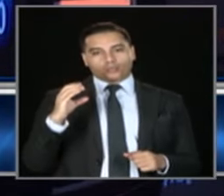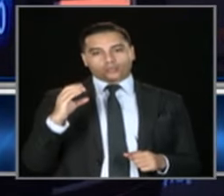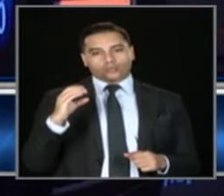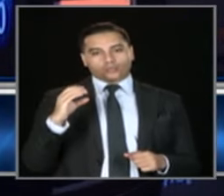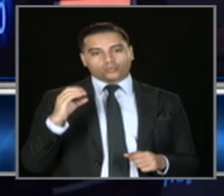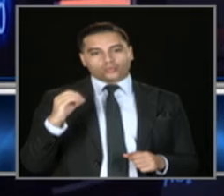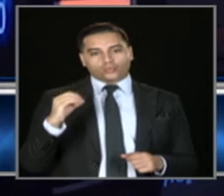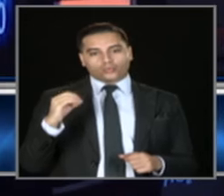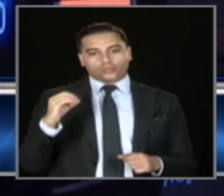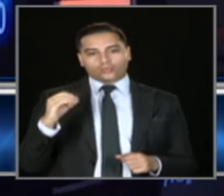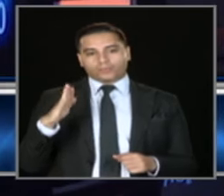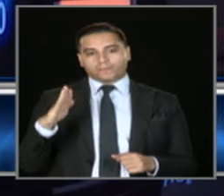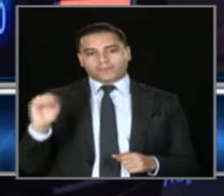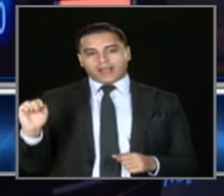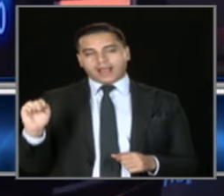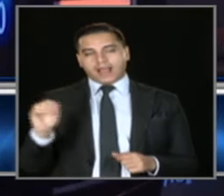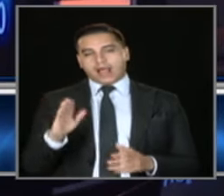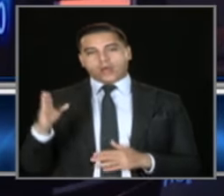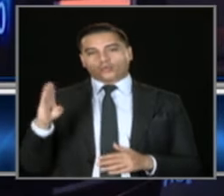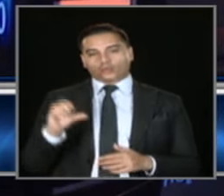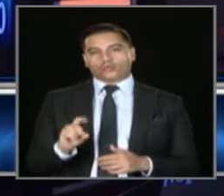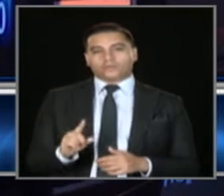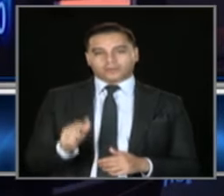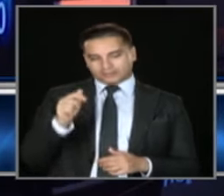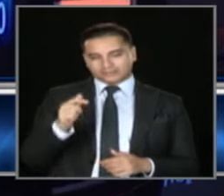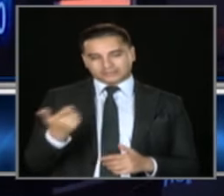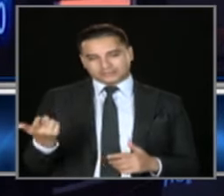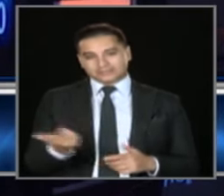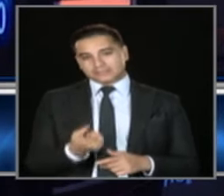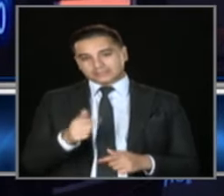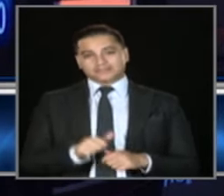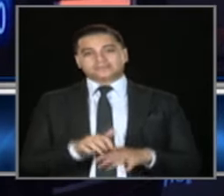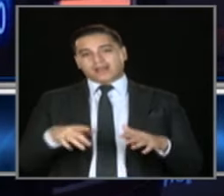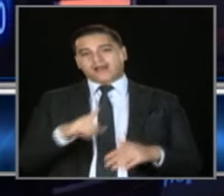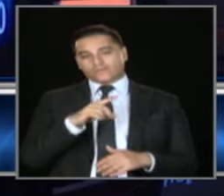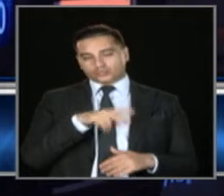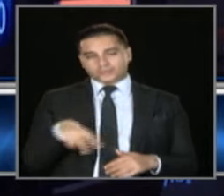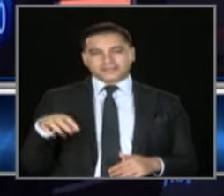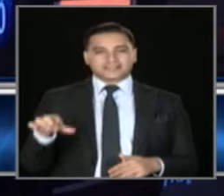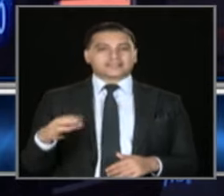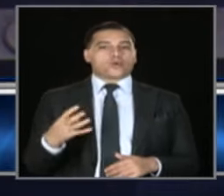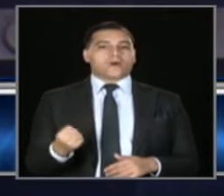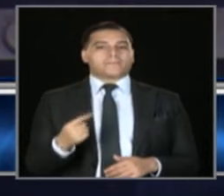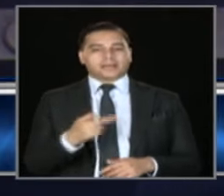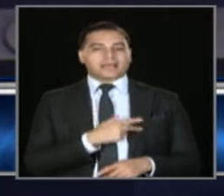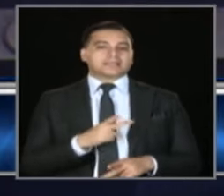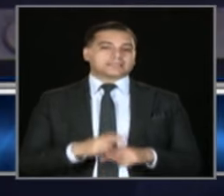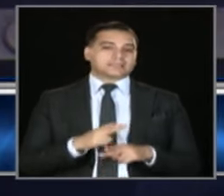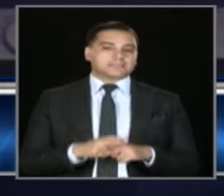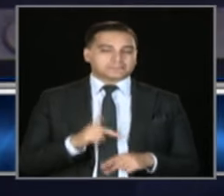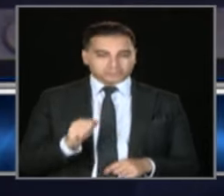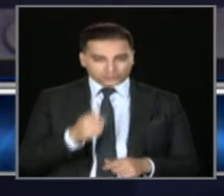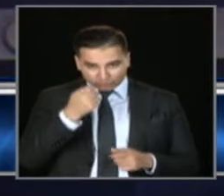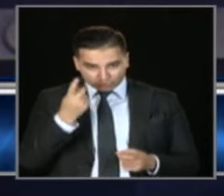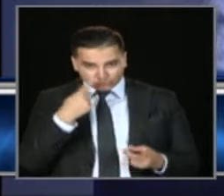كوبا؟ كوبا إيه؟ اتصمم 1849 إيه؟ صممه الشاعر في